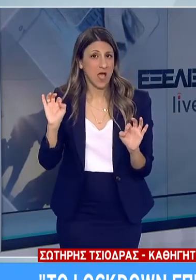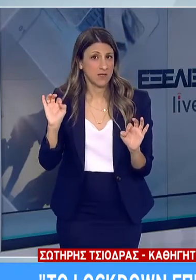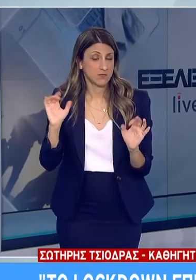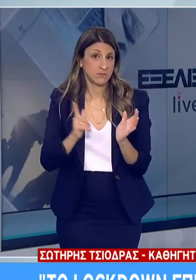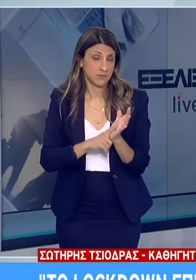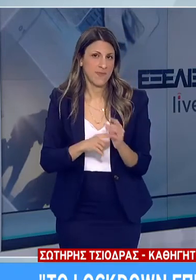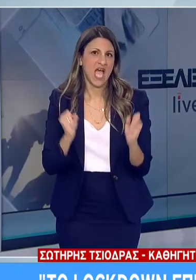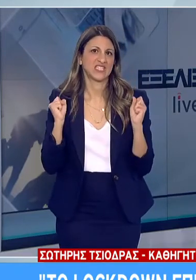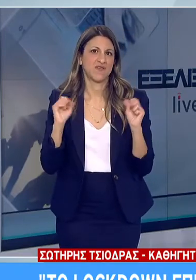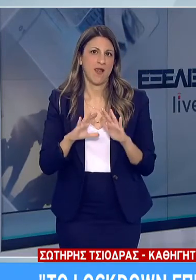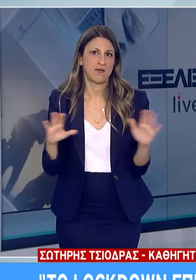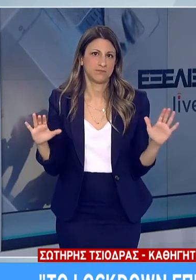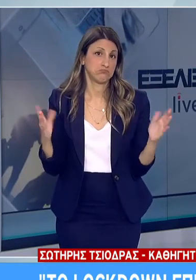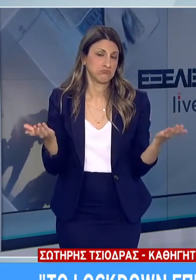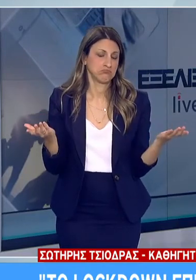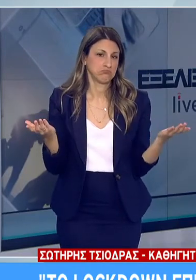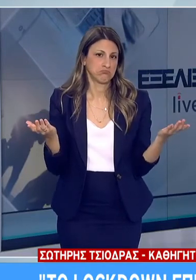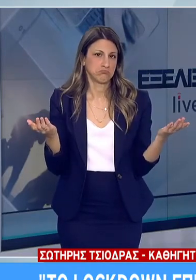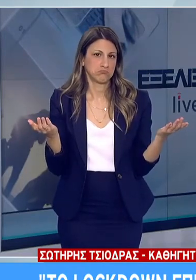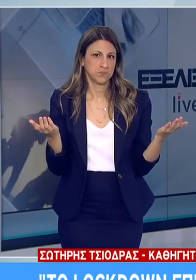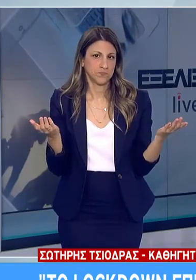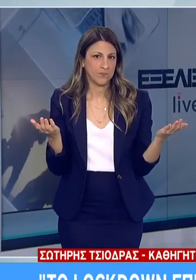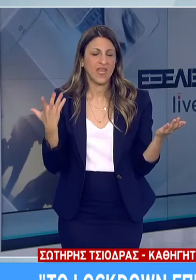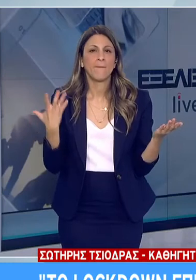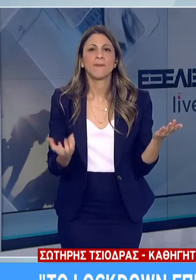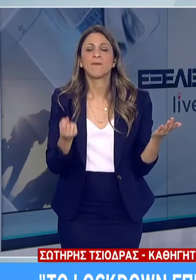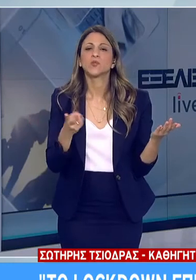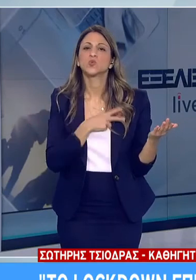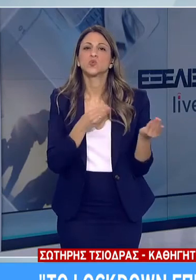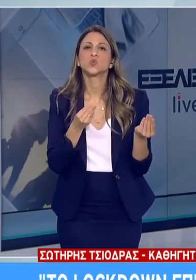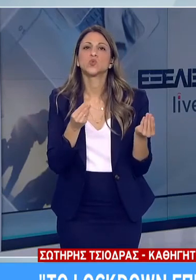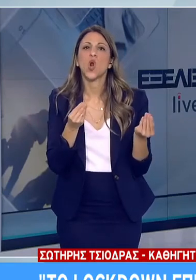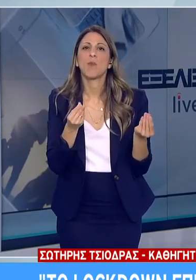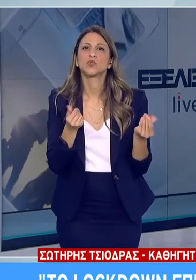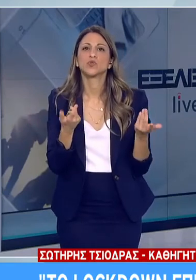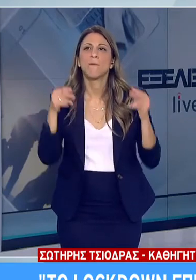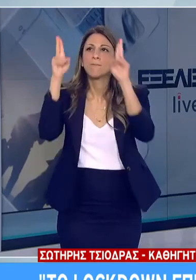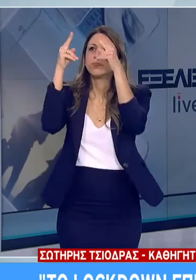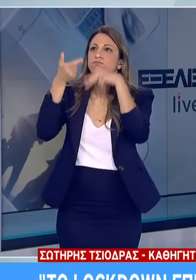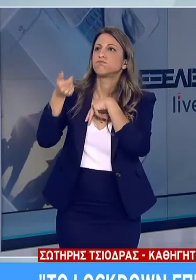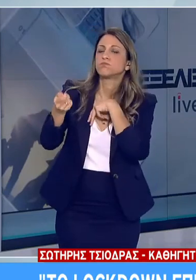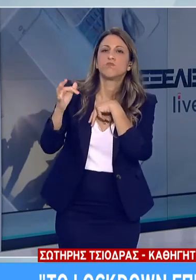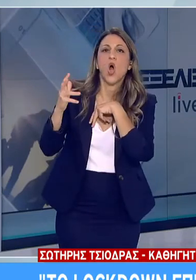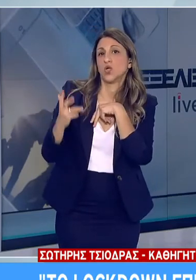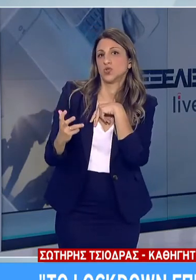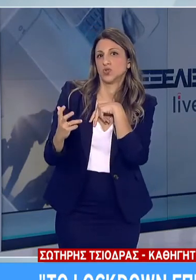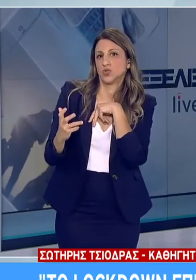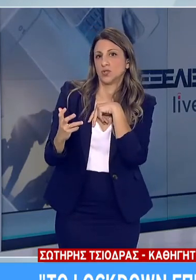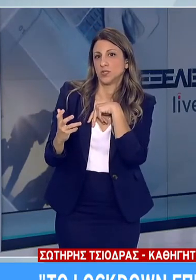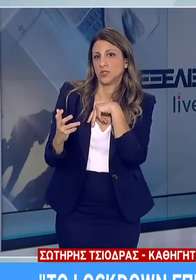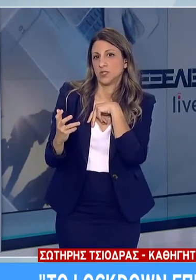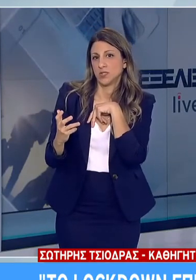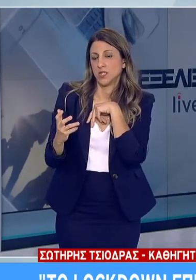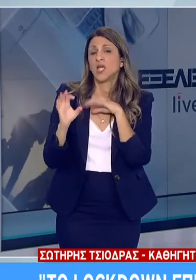διαδικασία και ένας κατά κάποιο τρόπο σωστός τρόπος λειτουργίας των κλιματισμών και φυσικά και θα ευνοείται όπου μπορεί να